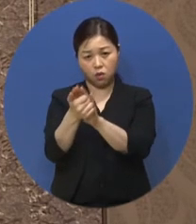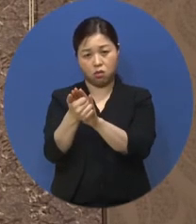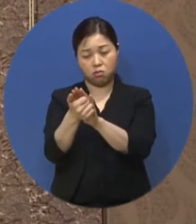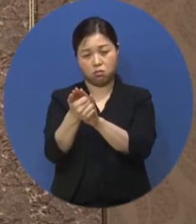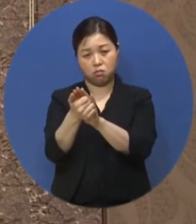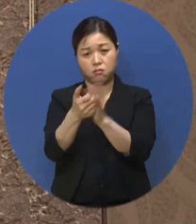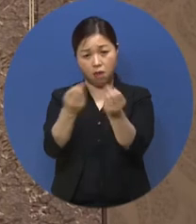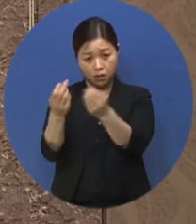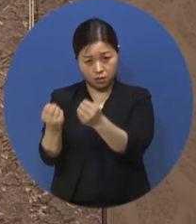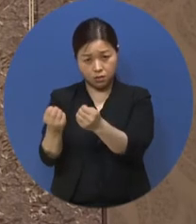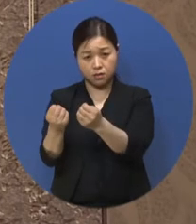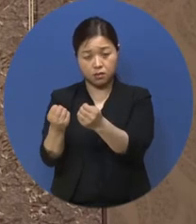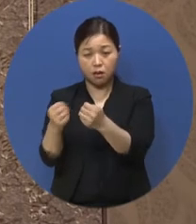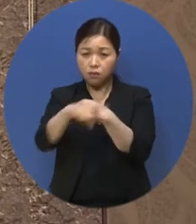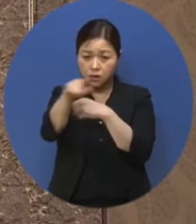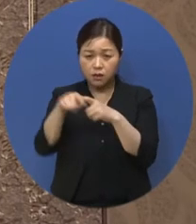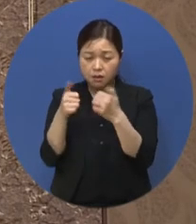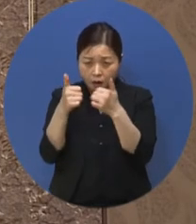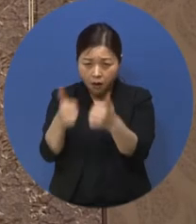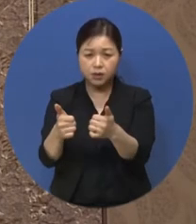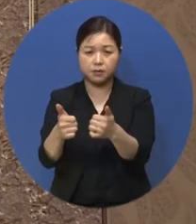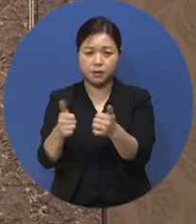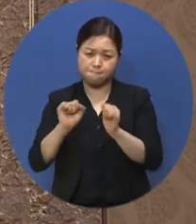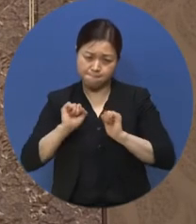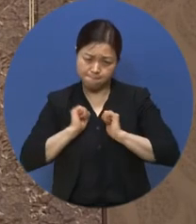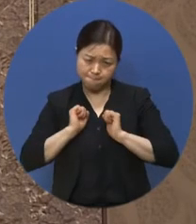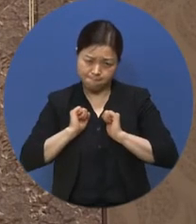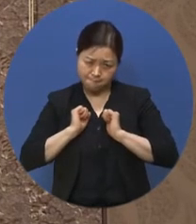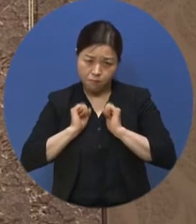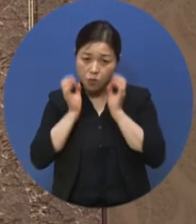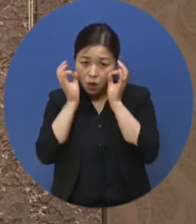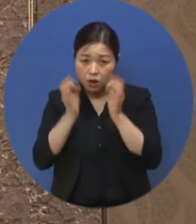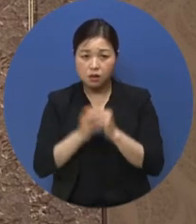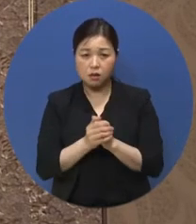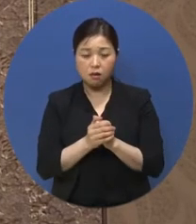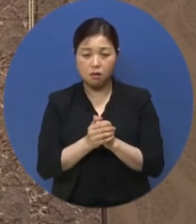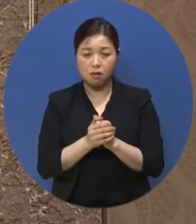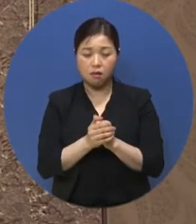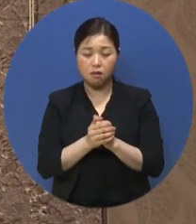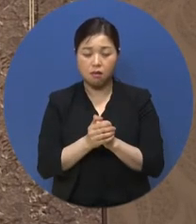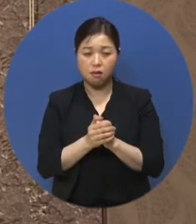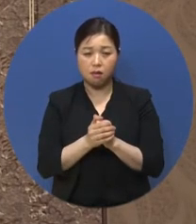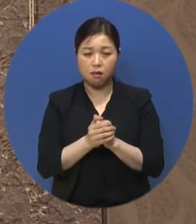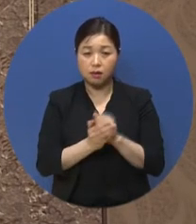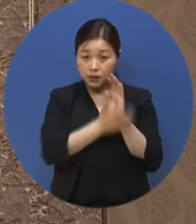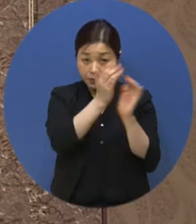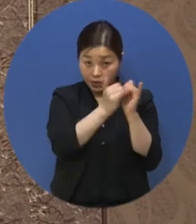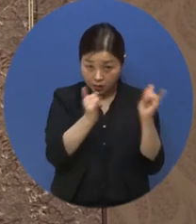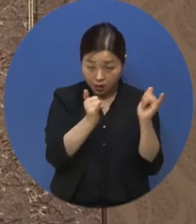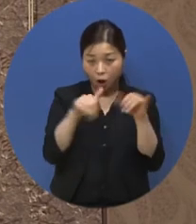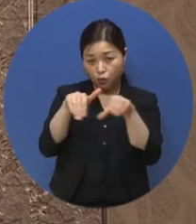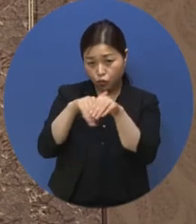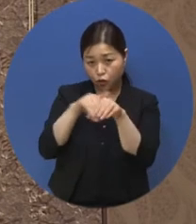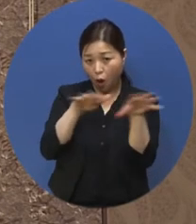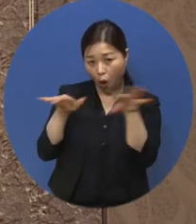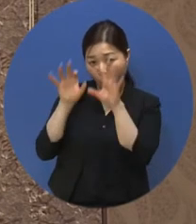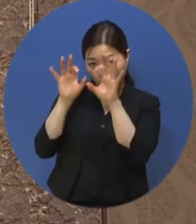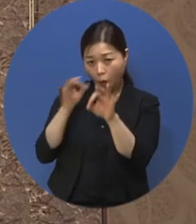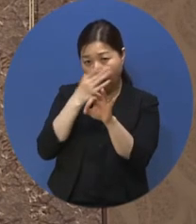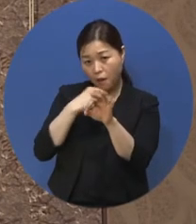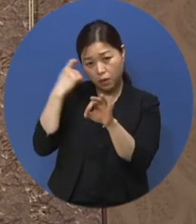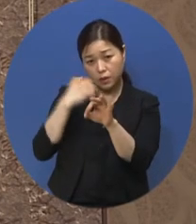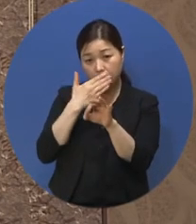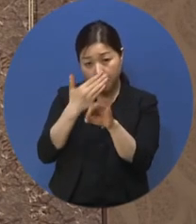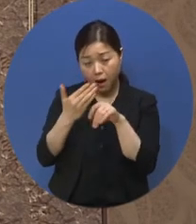줘서 그 사람들이 열심히 함으로써 우리 시민들이 네. 문화를 즐길 수 있고 행복함을 느낄 수 있는